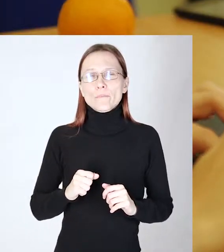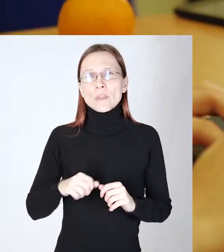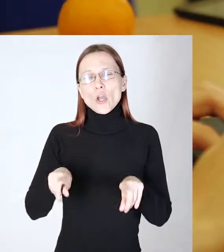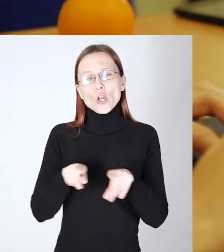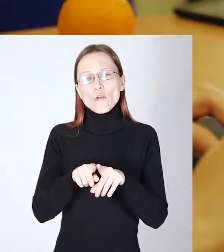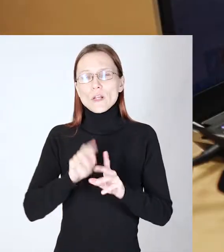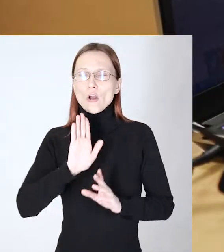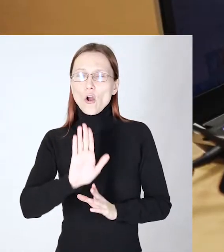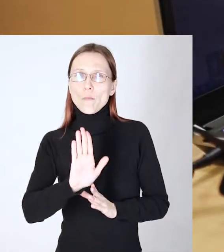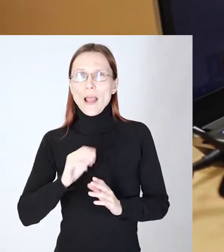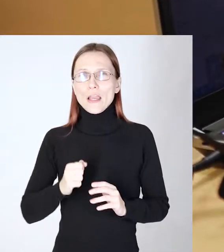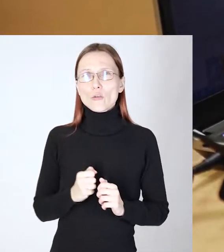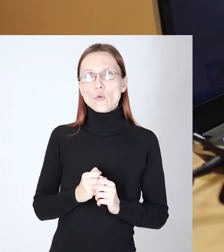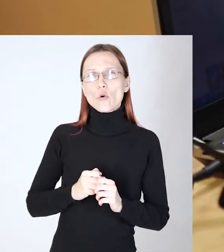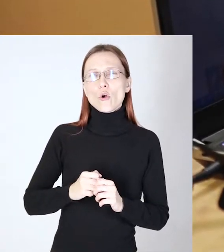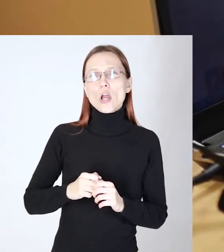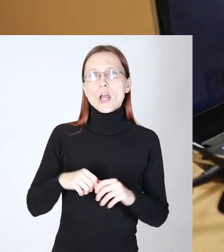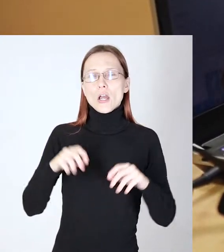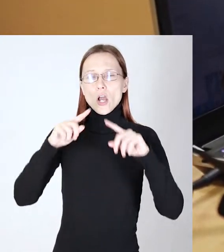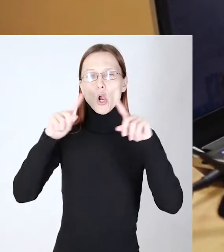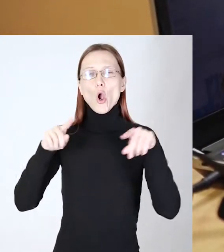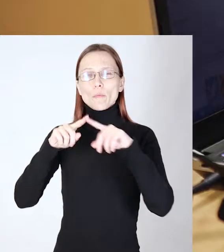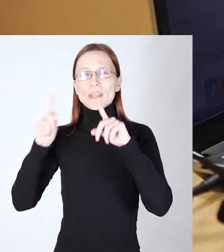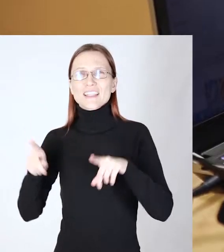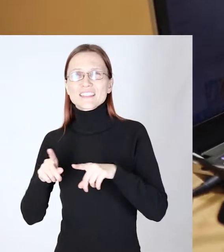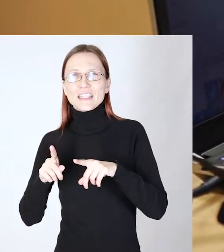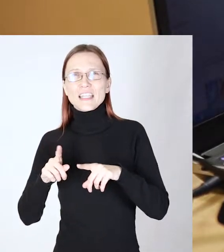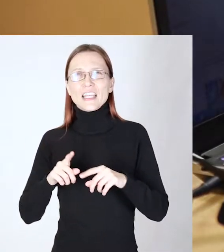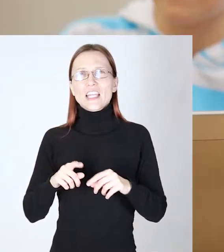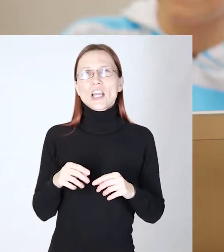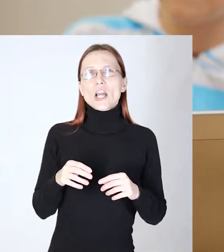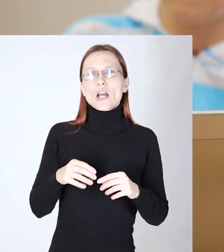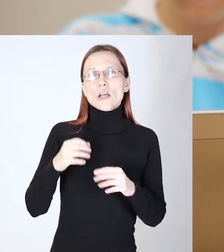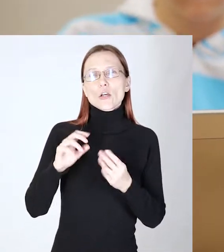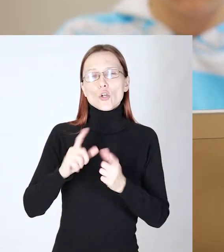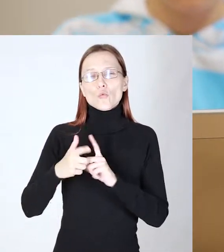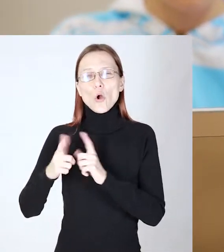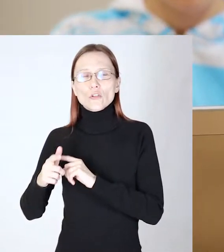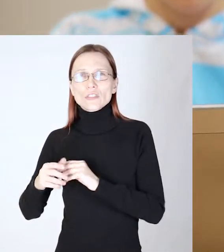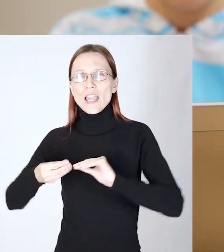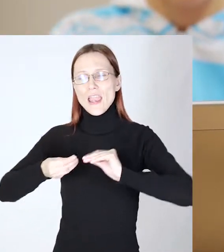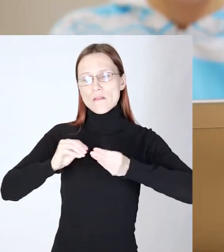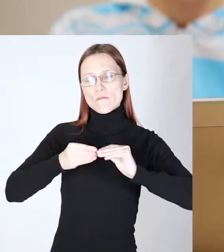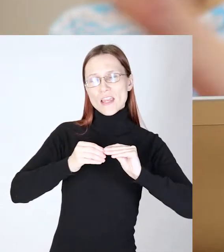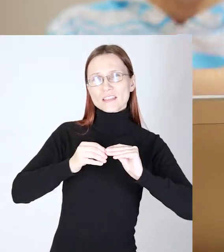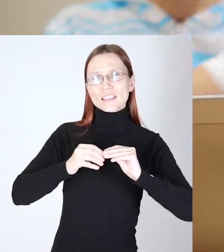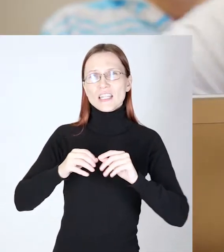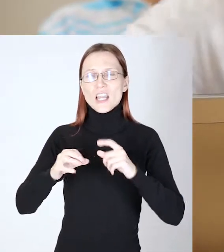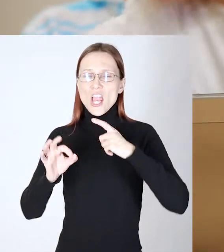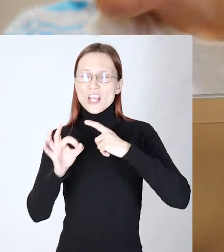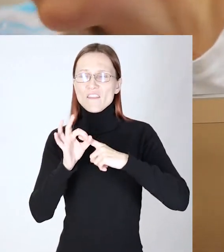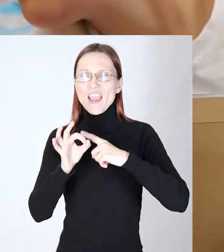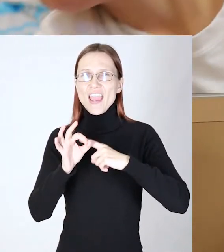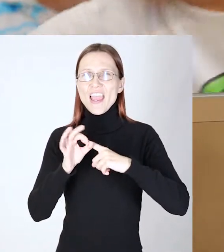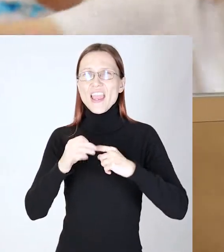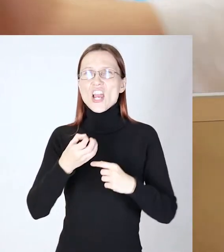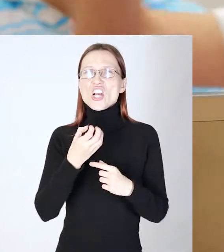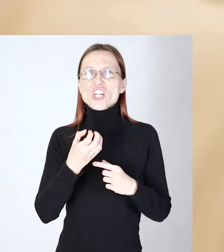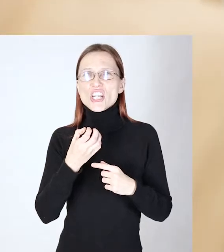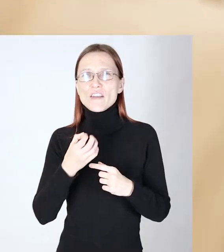určenom, vyrábajú QR kódy, učia sa šifrovať do rôznych šifier, ktoré si potom rozšifrovajú